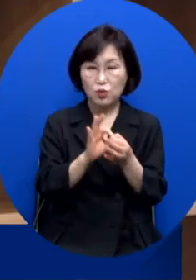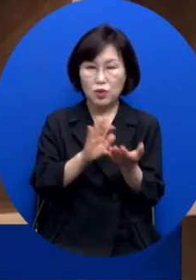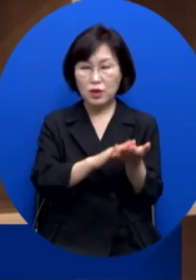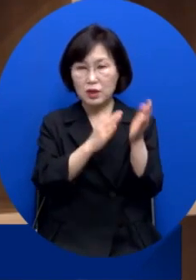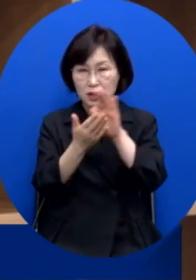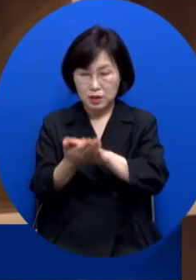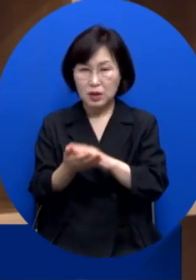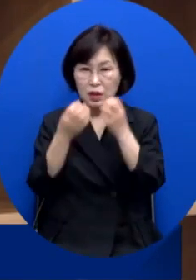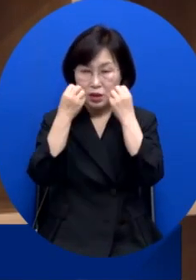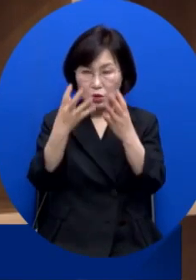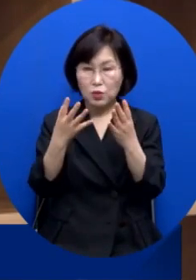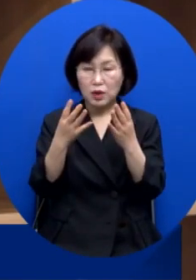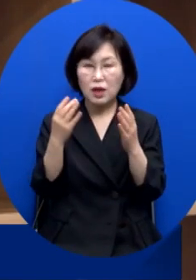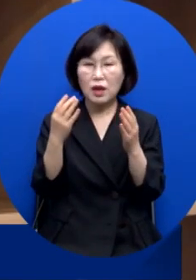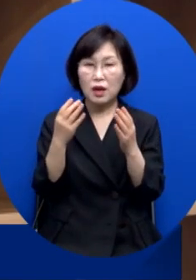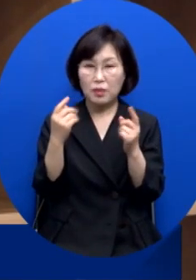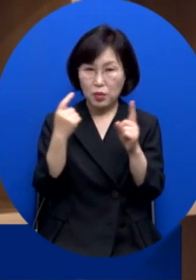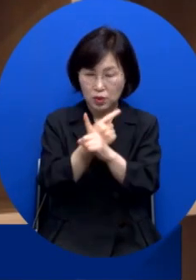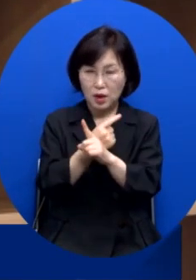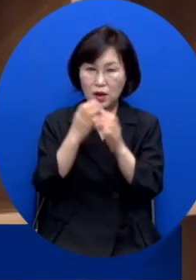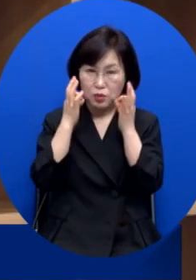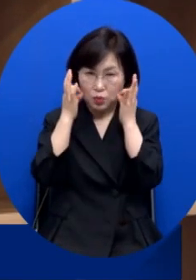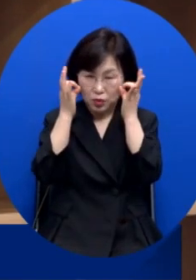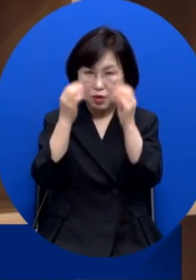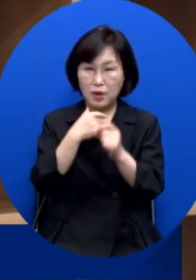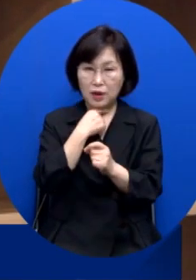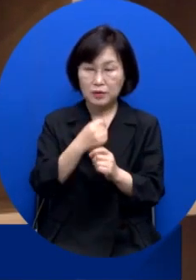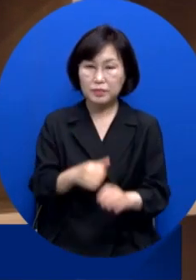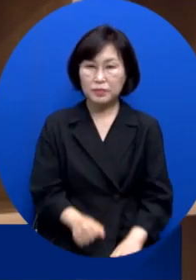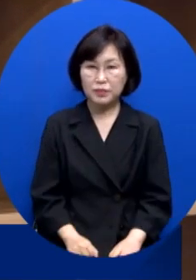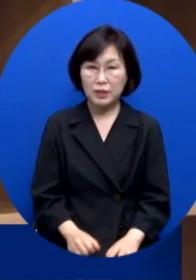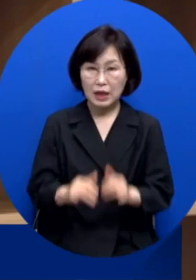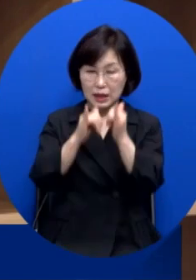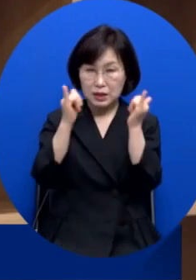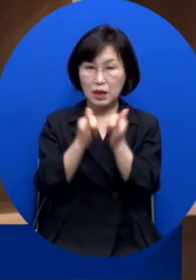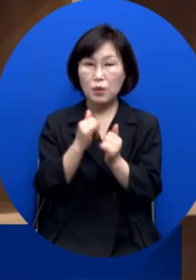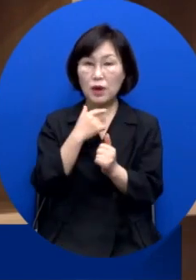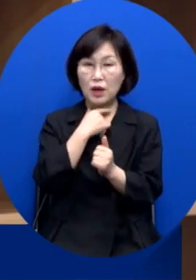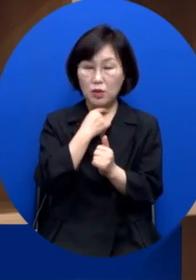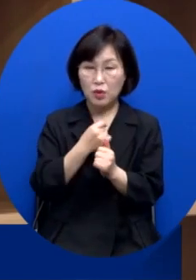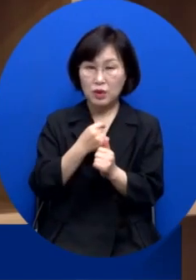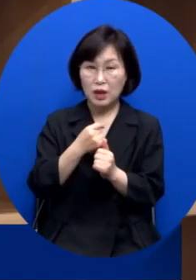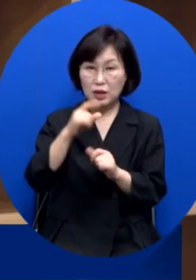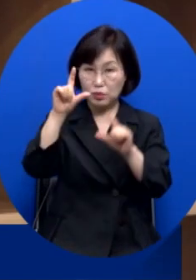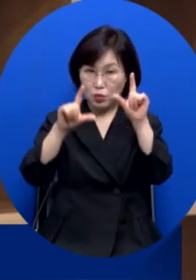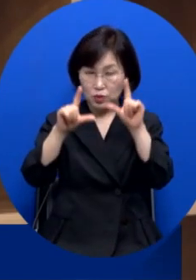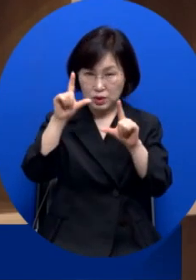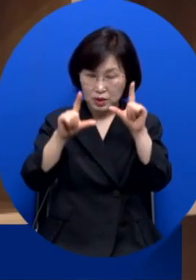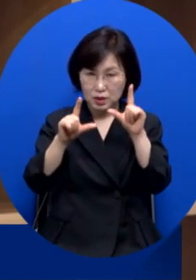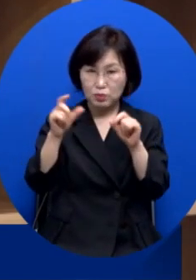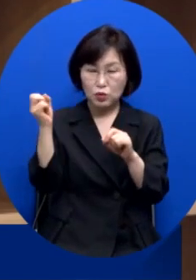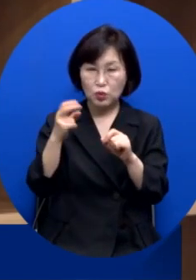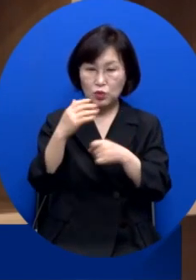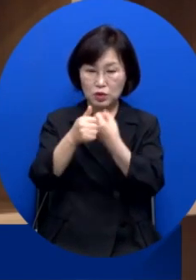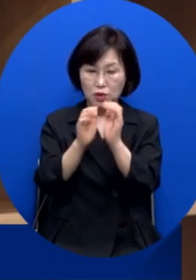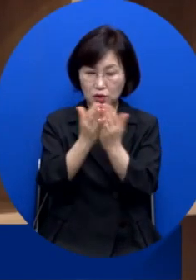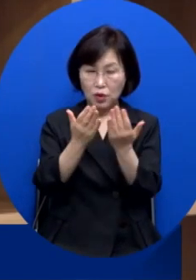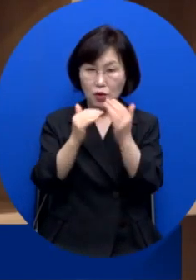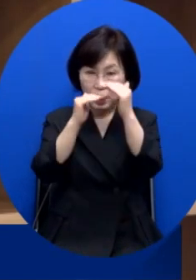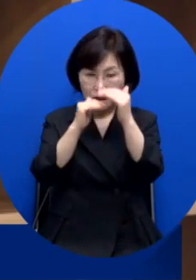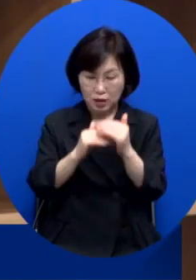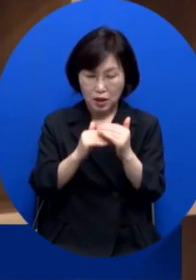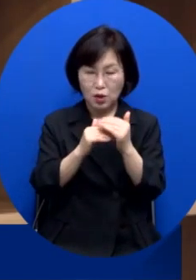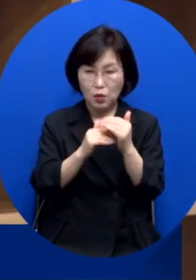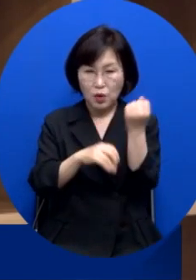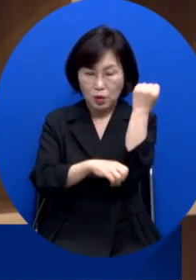하는 일에 열심히 노력할 겁니다. 또 사회가 바라는 그러한 교회상을 또 성경에서 이야기하는 교회